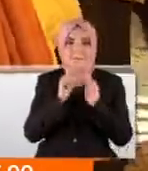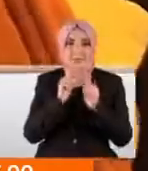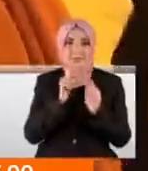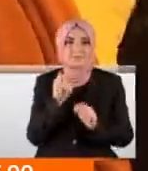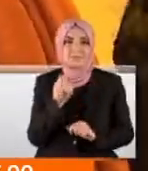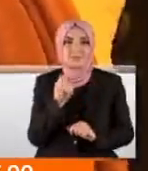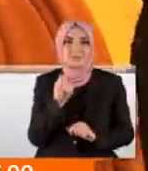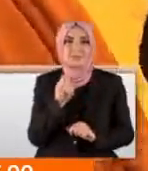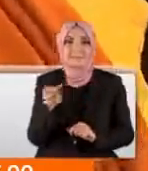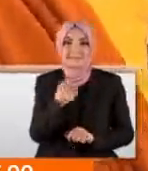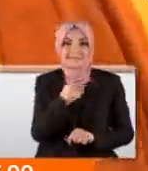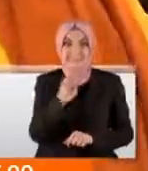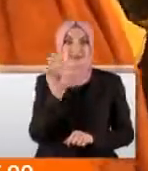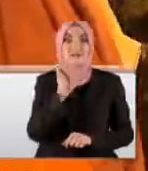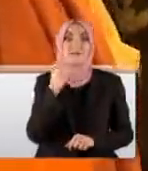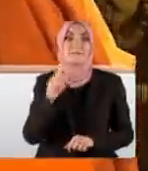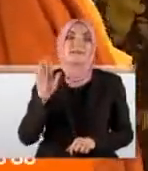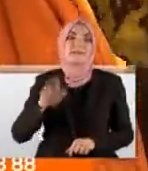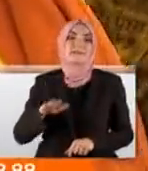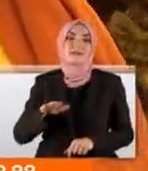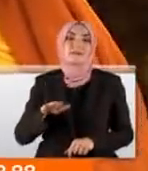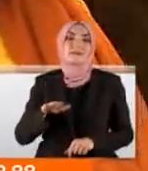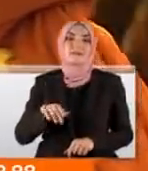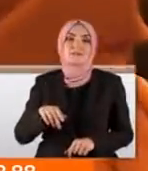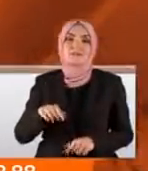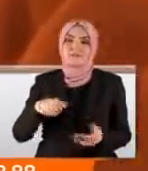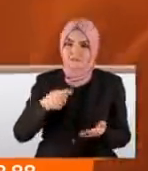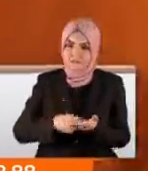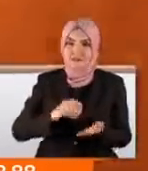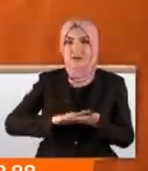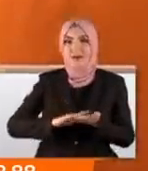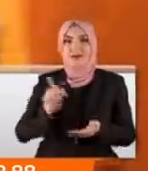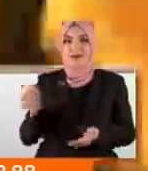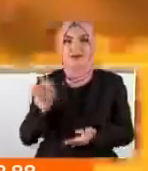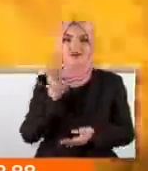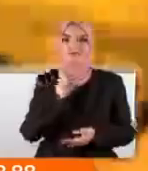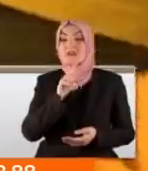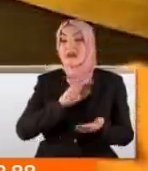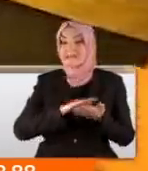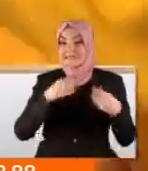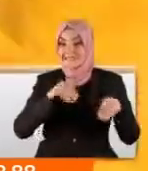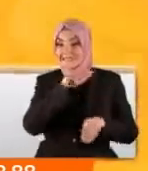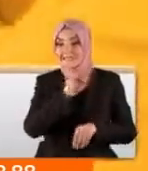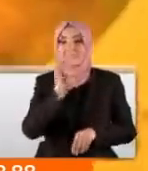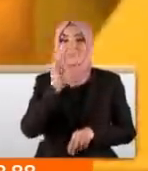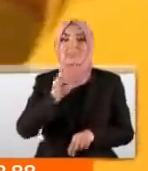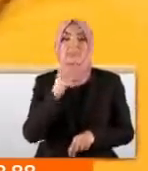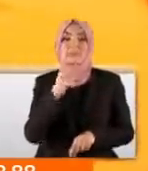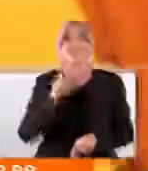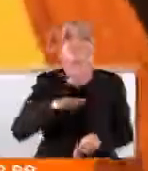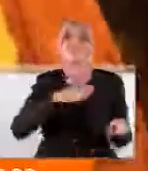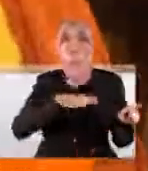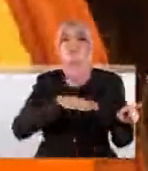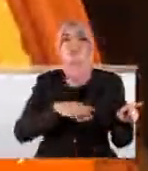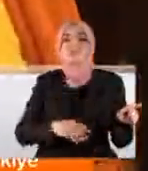fiyat verdin? İkisine 40 bin TL verdim. Arkadaş da 48 bin lira istiyor. Aynen. 48 bin lira istedim. Yok mu pazarla bu